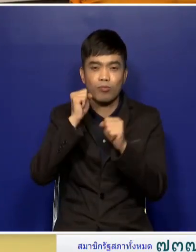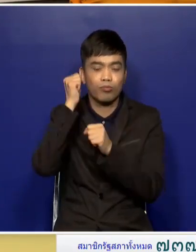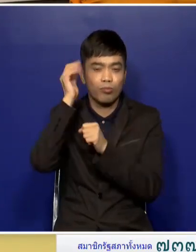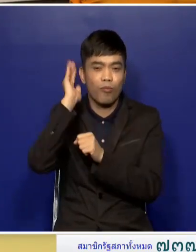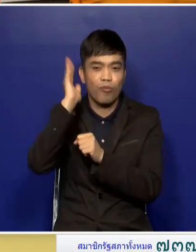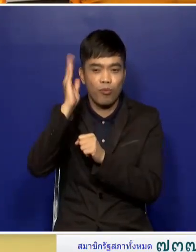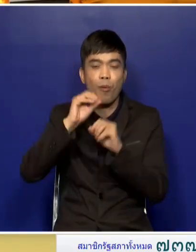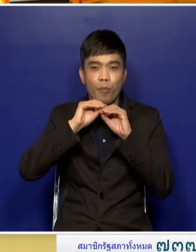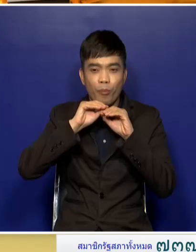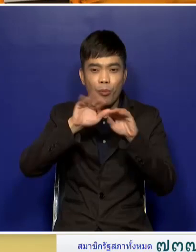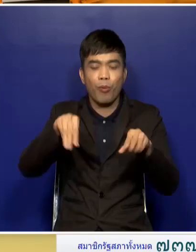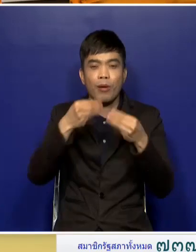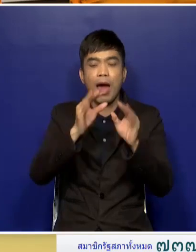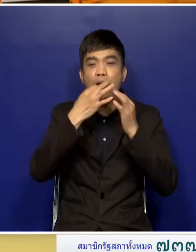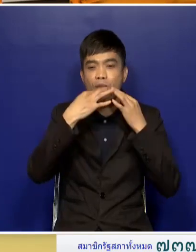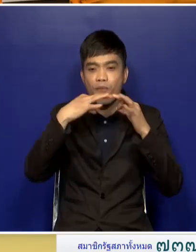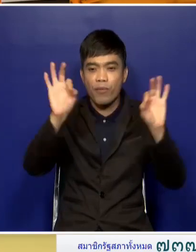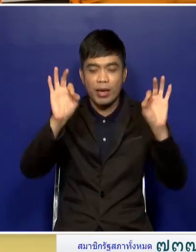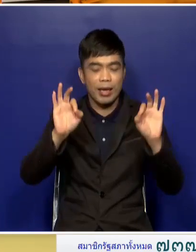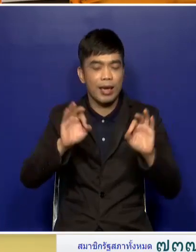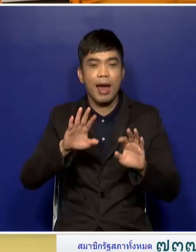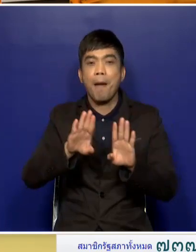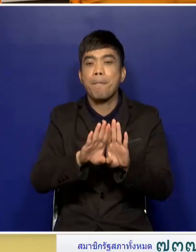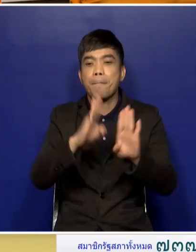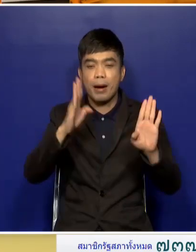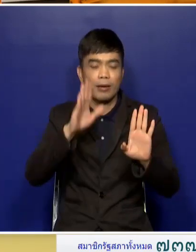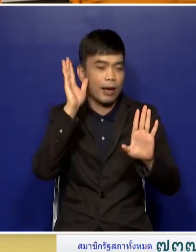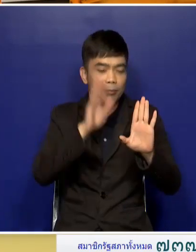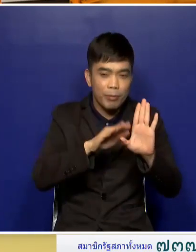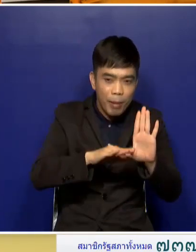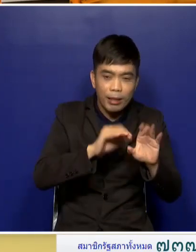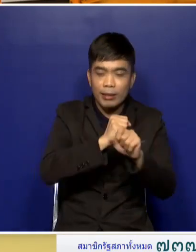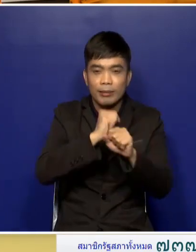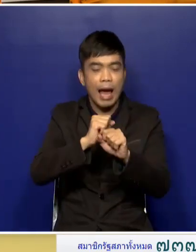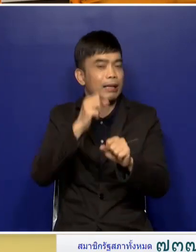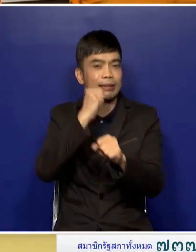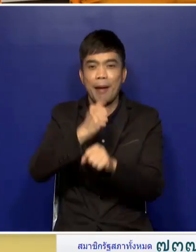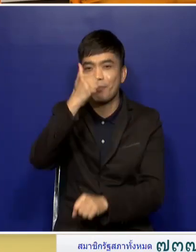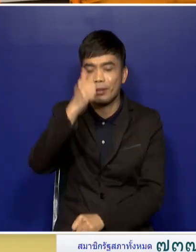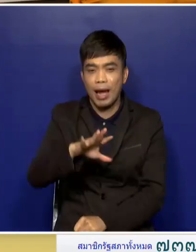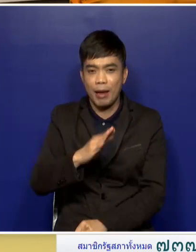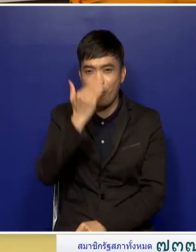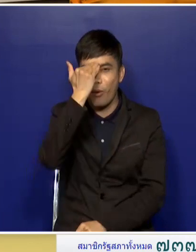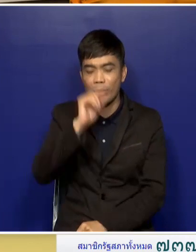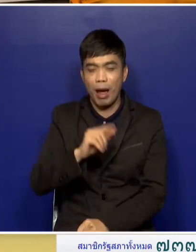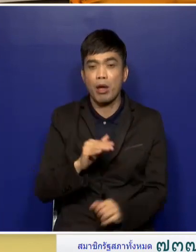ที่จะอสระอยุทธธ้ำเปิดใหมการลนนลงอย่สร้างศั gehörtด้วย